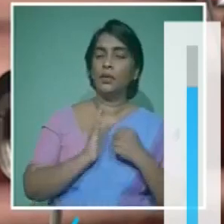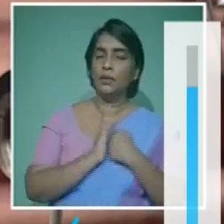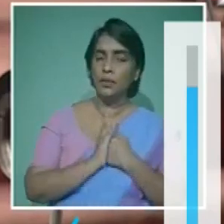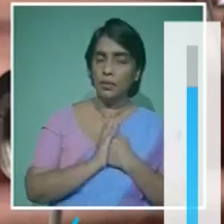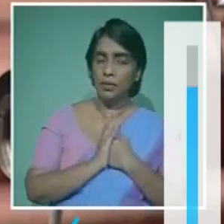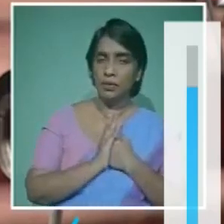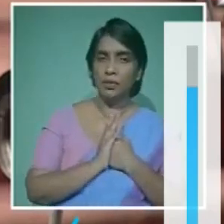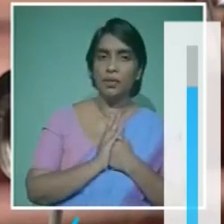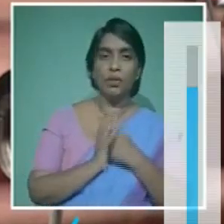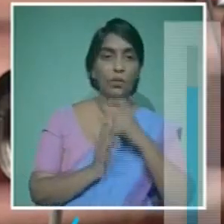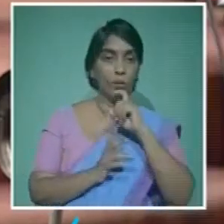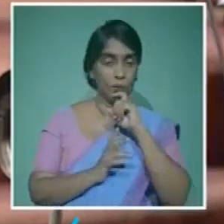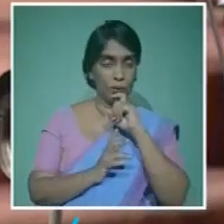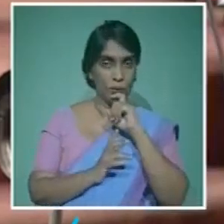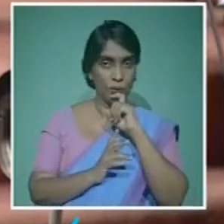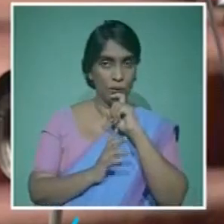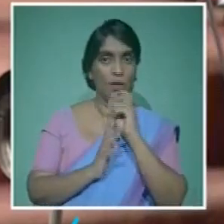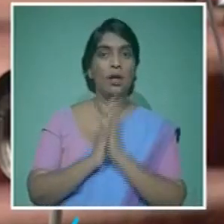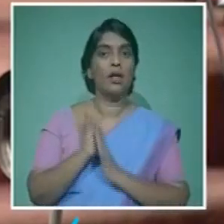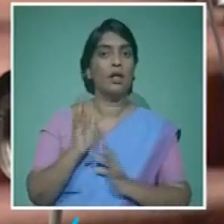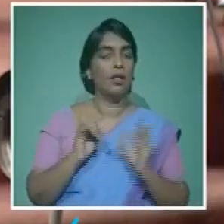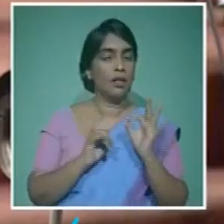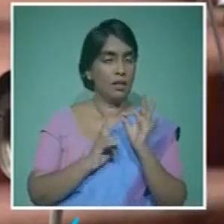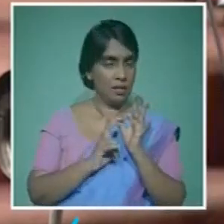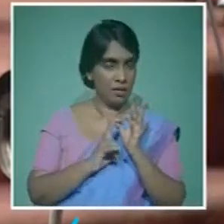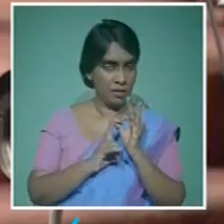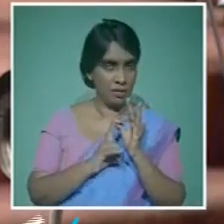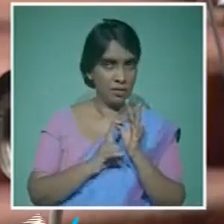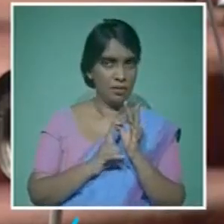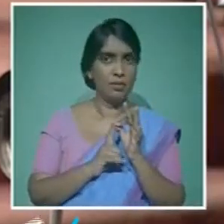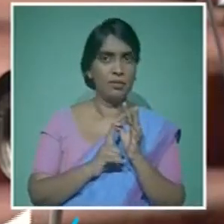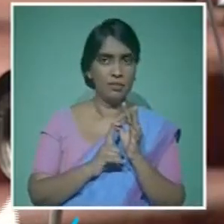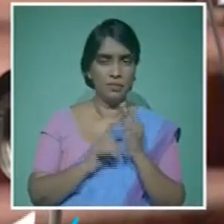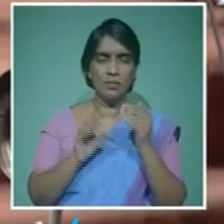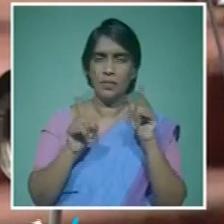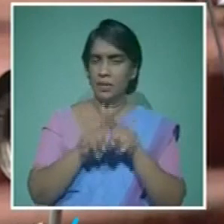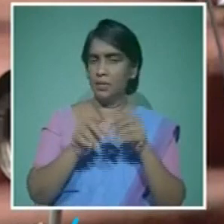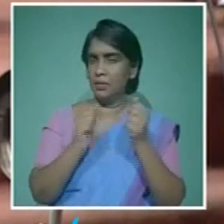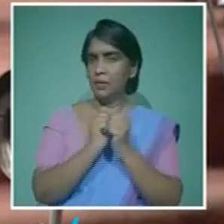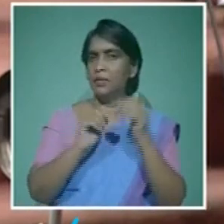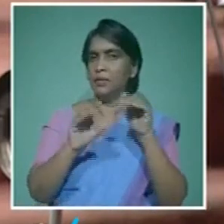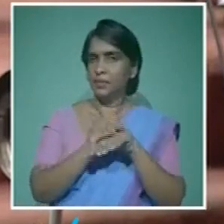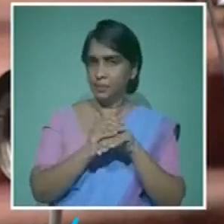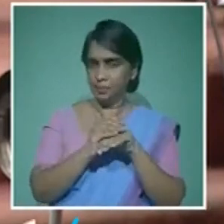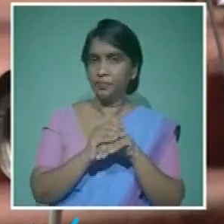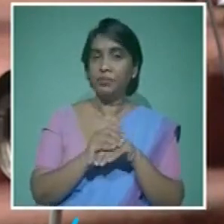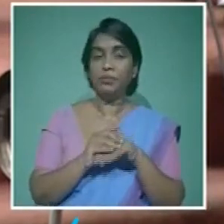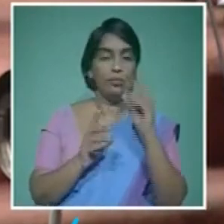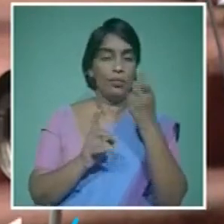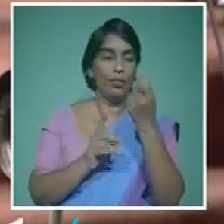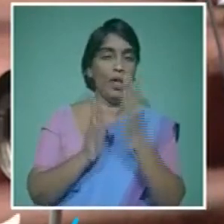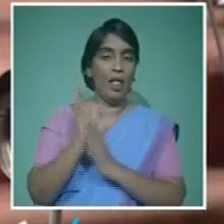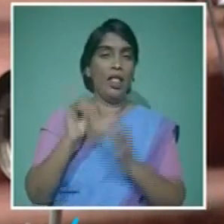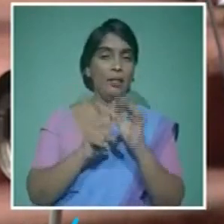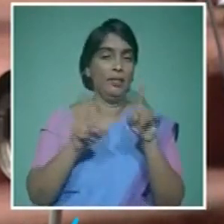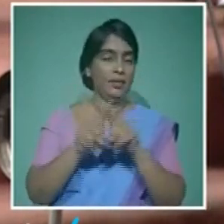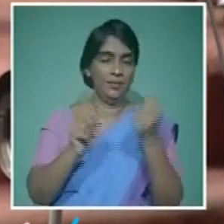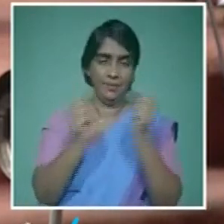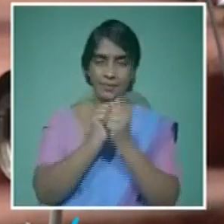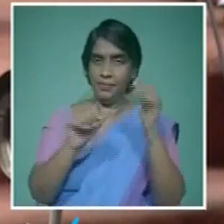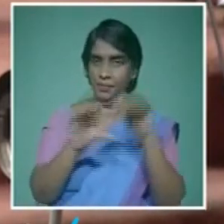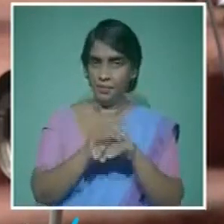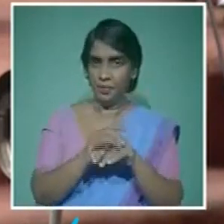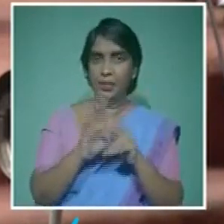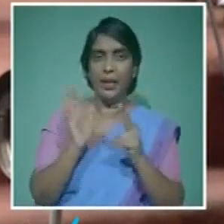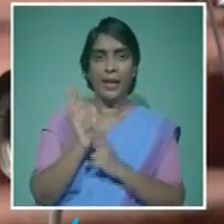டாக்டர் என்னம்பிரேரா அவர்கள் 50 ரூபாய் 100 ரூபாய் நோட்டை செல்லுபடியாதாக்க ஆக்கி, ஏனென்றால் அந்த ஒழித்து வைத்திருந்த